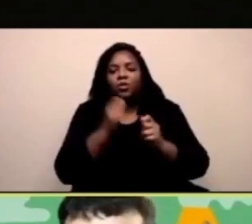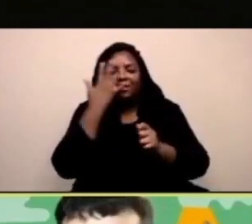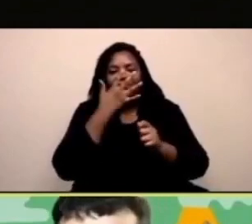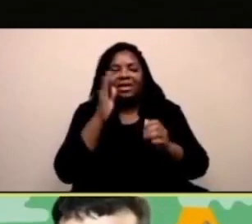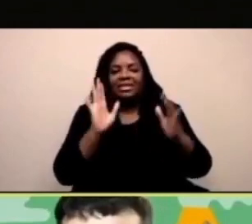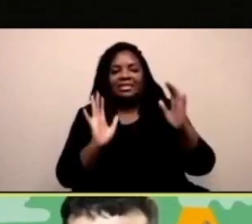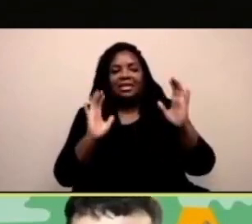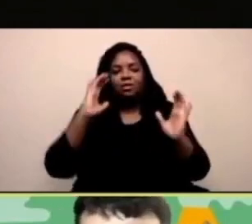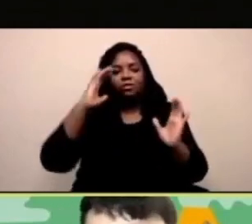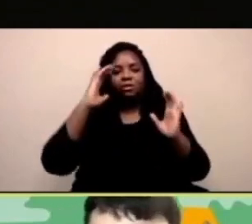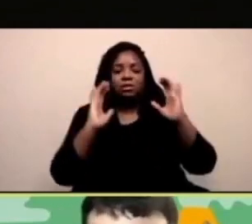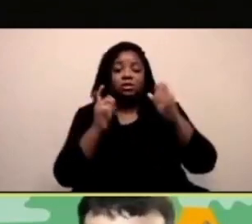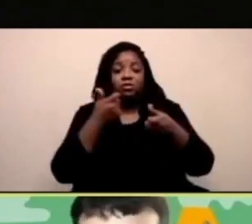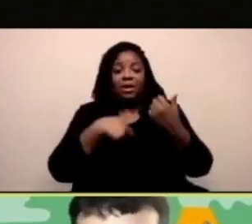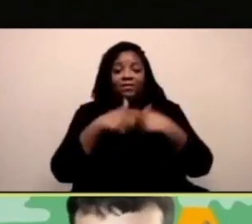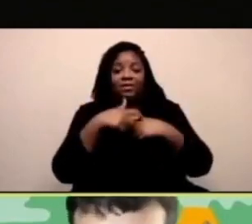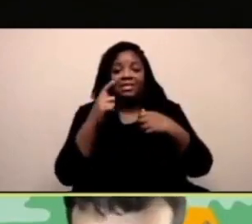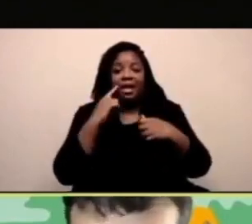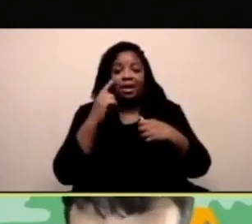先ほどの